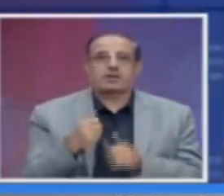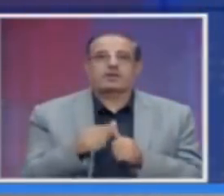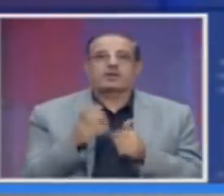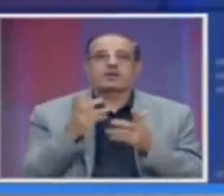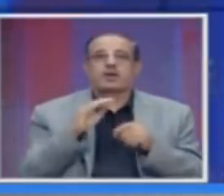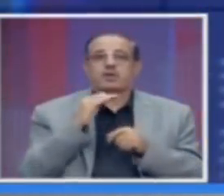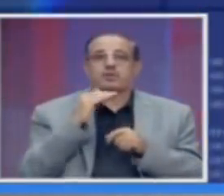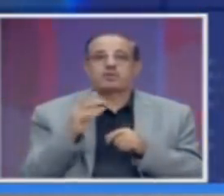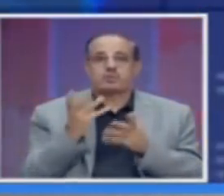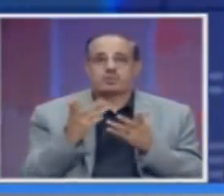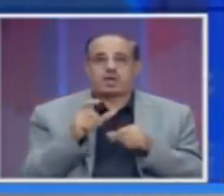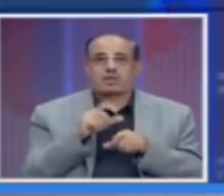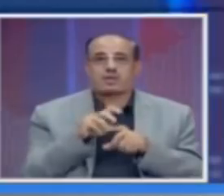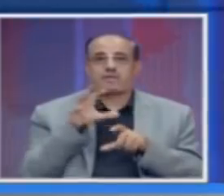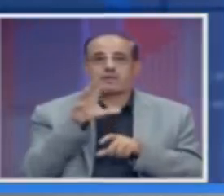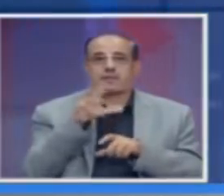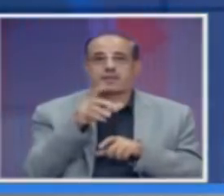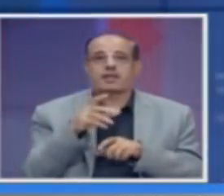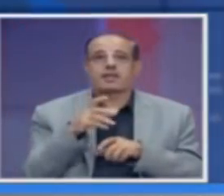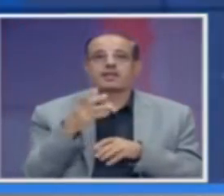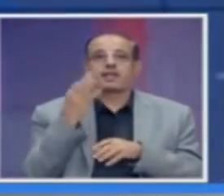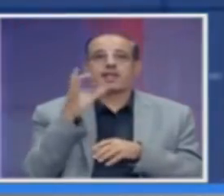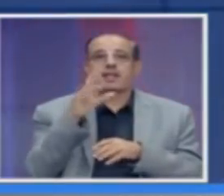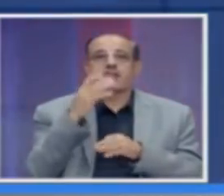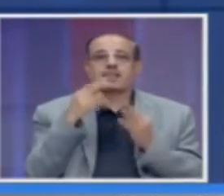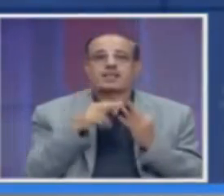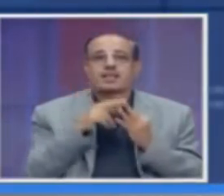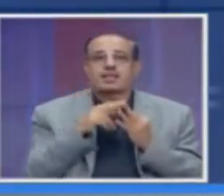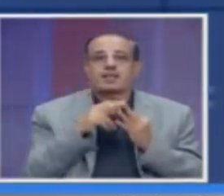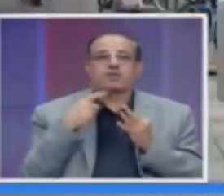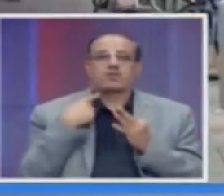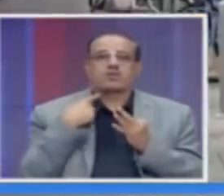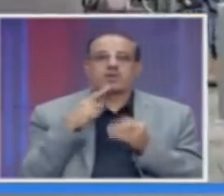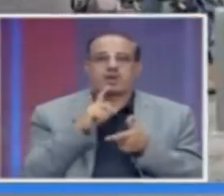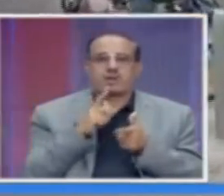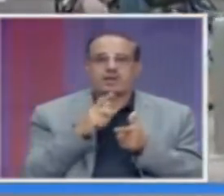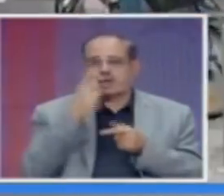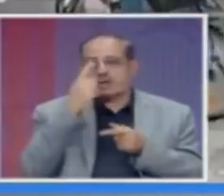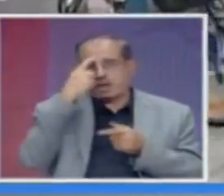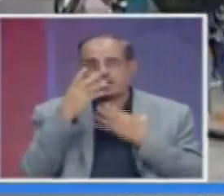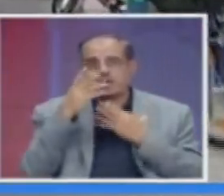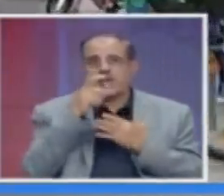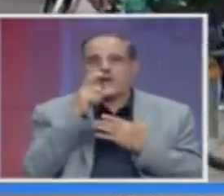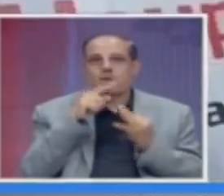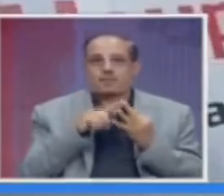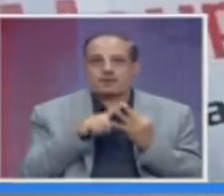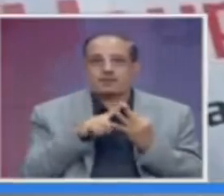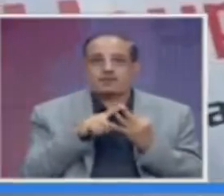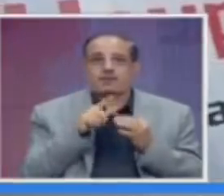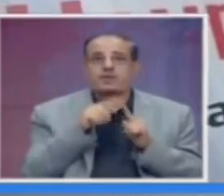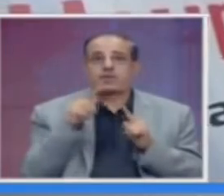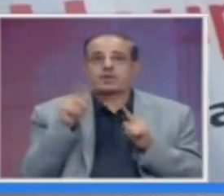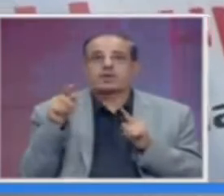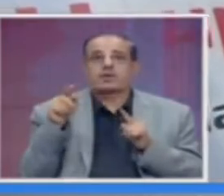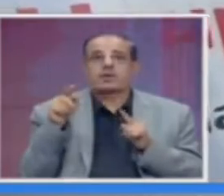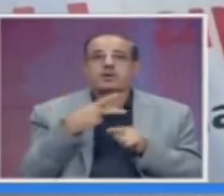40,300,000 حالة، وسجل أكثر من نصف عدد الحالات في البلدان الثلاثة الأكثر تضررا وهي الولايات المتحدة